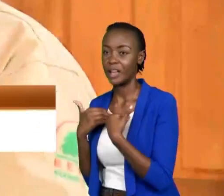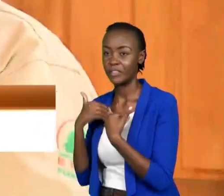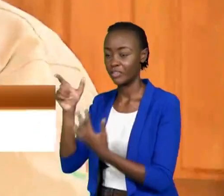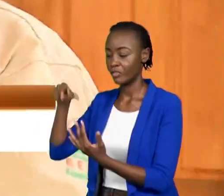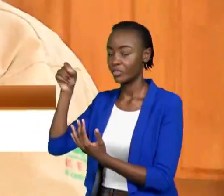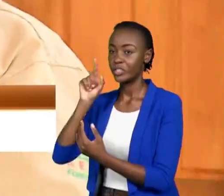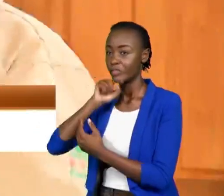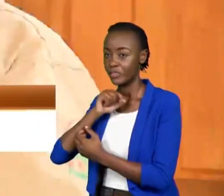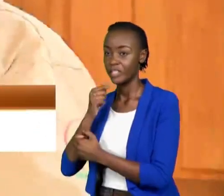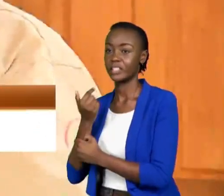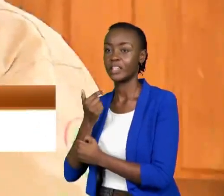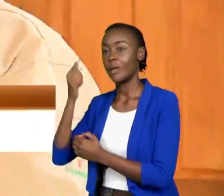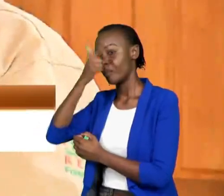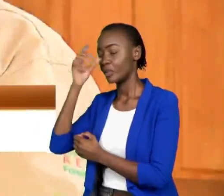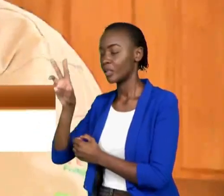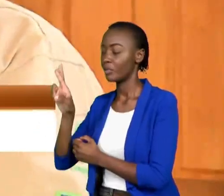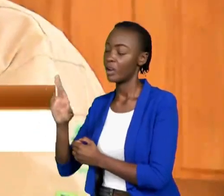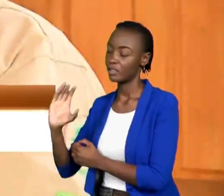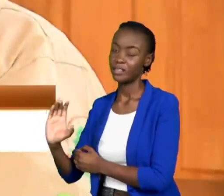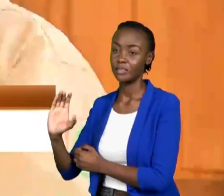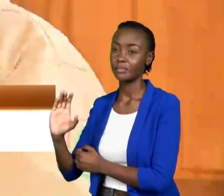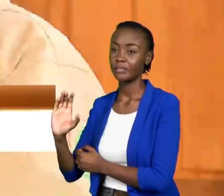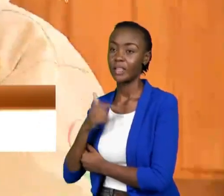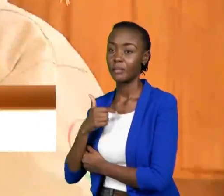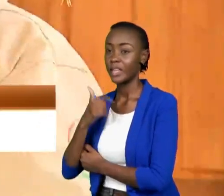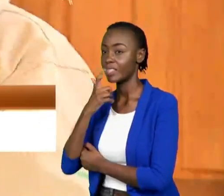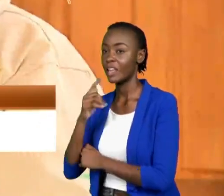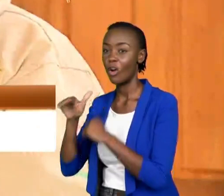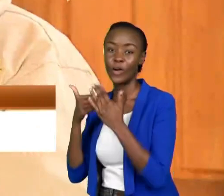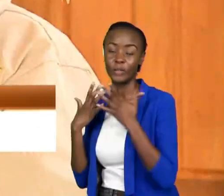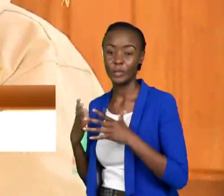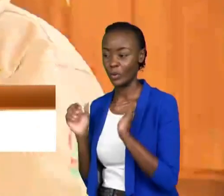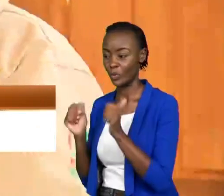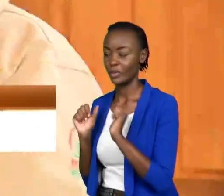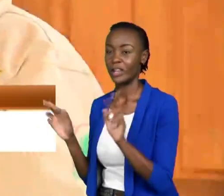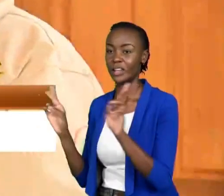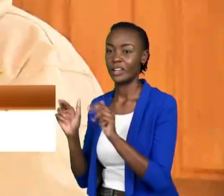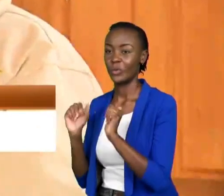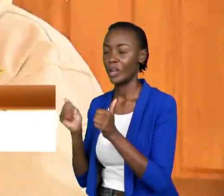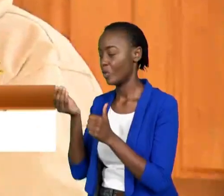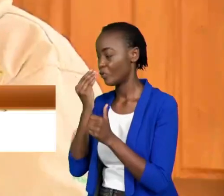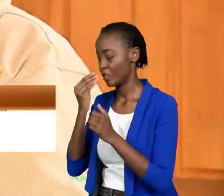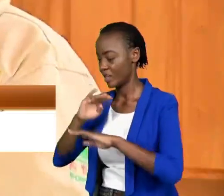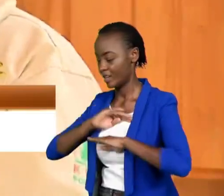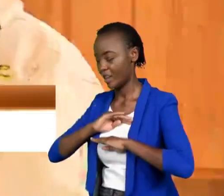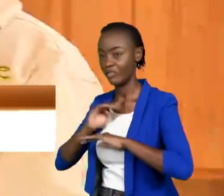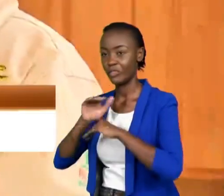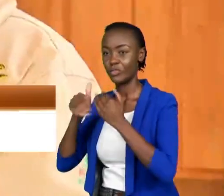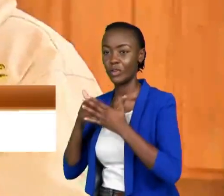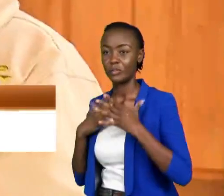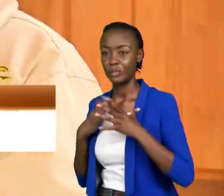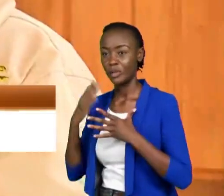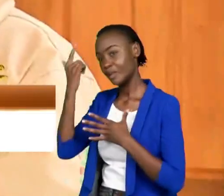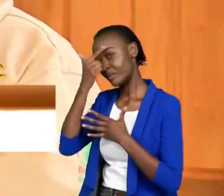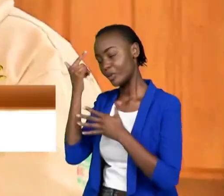chosen to host the WRC Safari Rally. So I can say everybody's accommodated, and we have enough food for everybody, thanks to